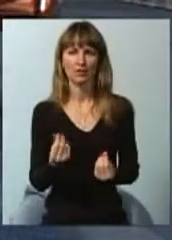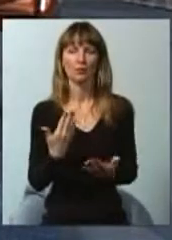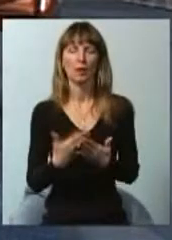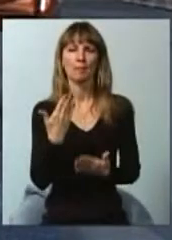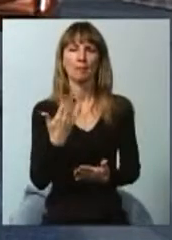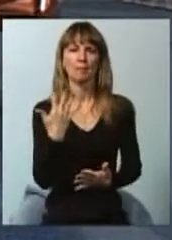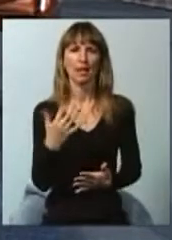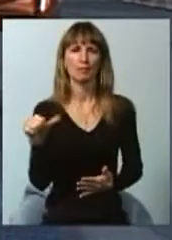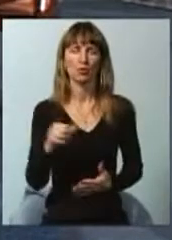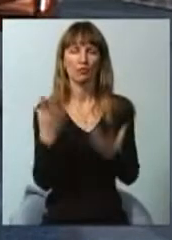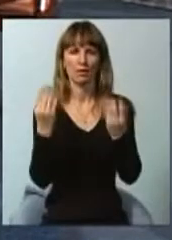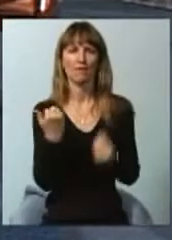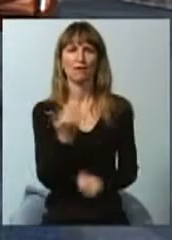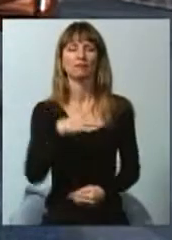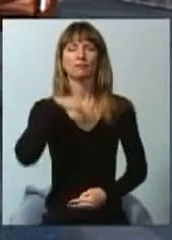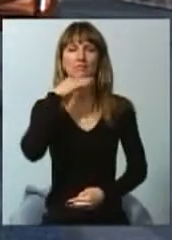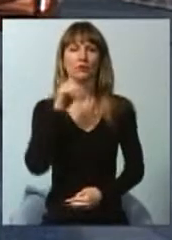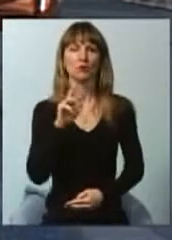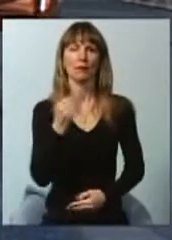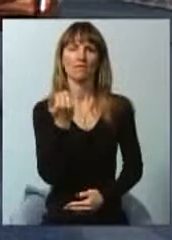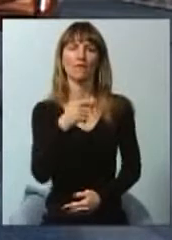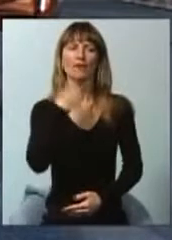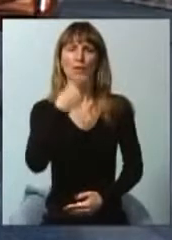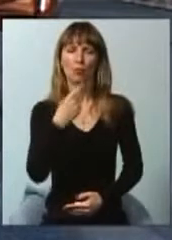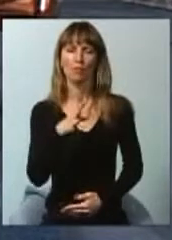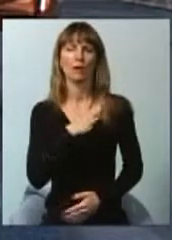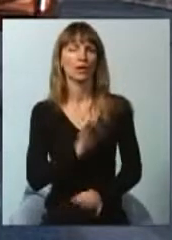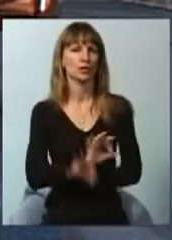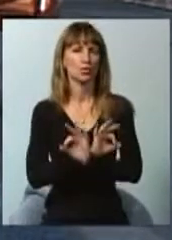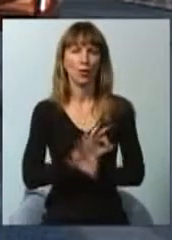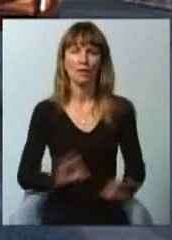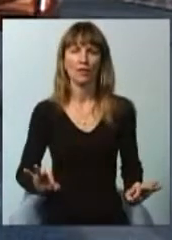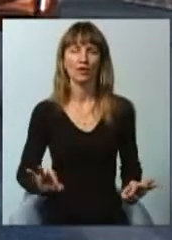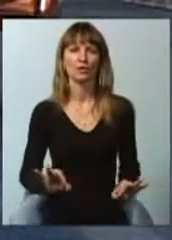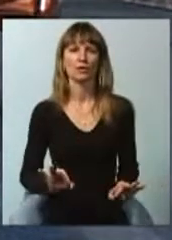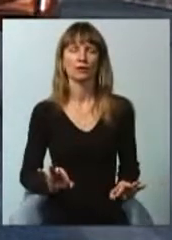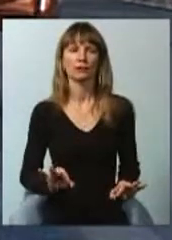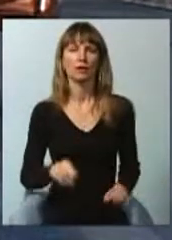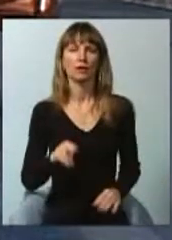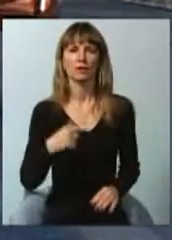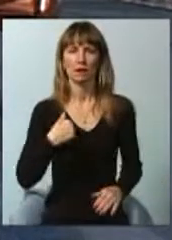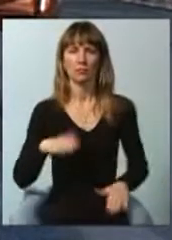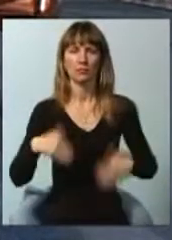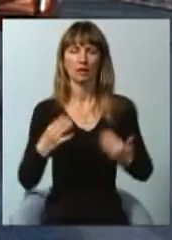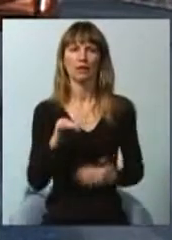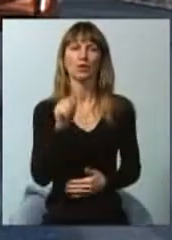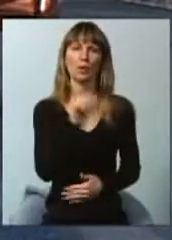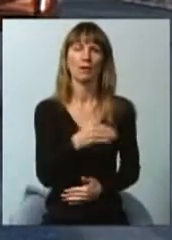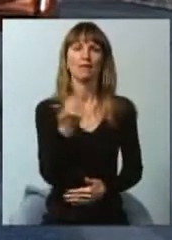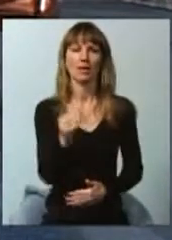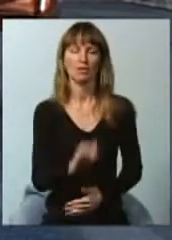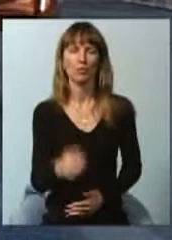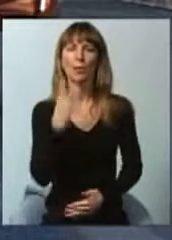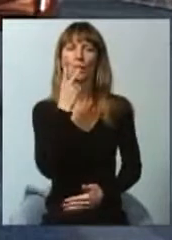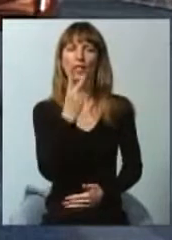хвилин на день вам вистачить для того, щоб ваша вимова стала просто, ну, чудовою. А, до речі, пропоную і тобі, і вам, малята, ну,